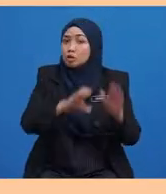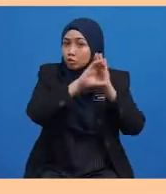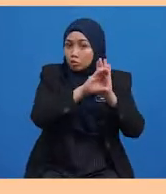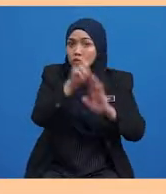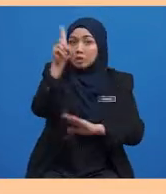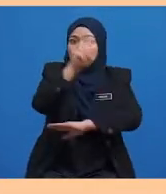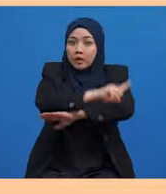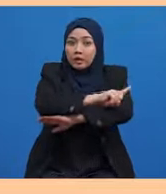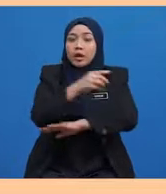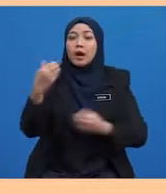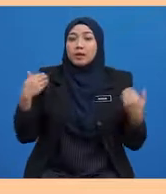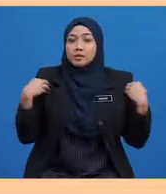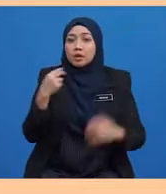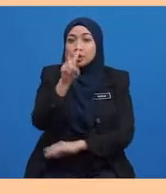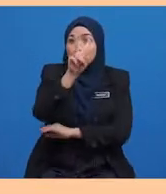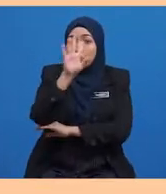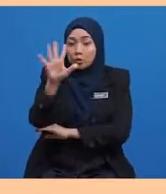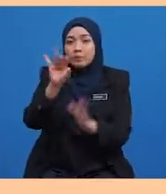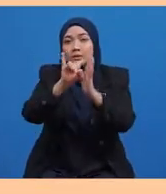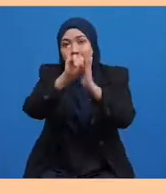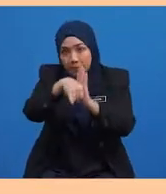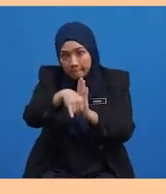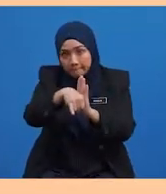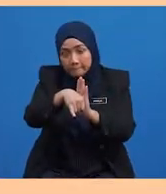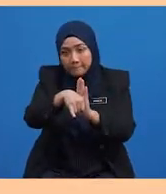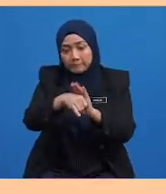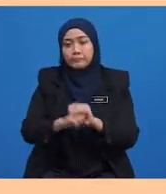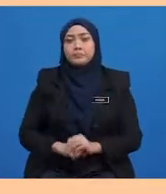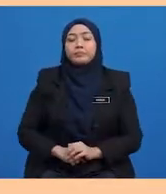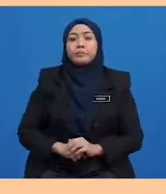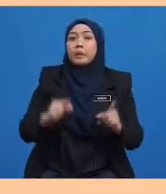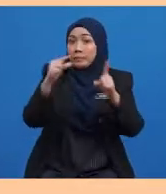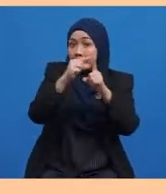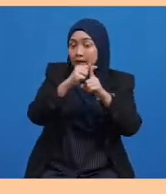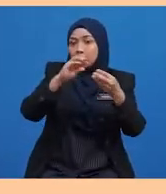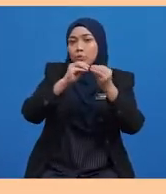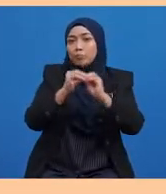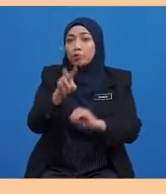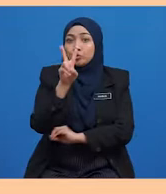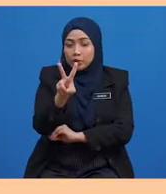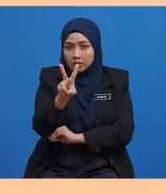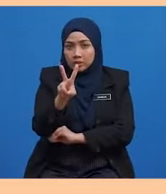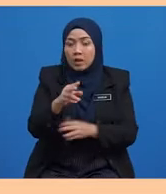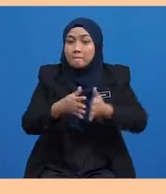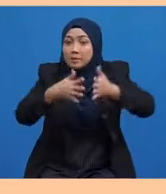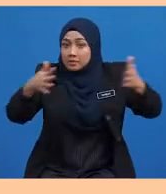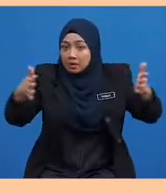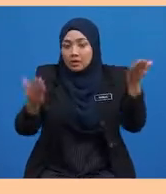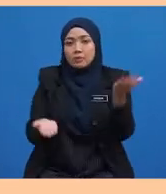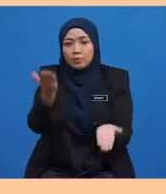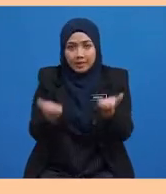adalah tentang besar kemungkinan. Besar kemungkinan ialah